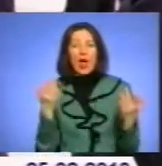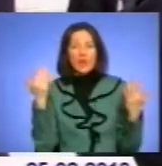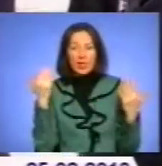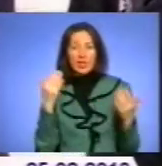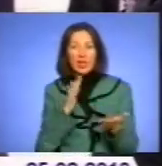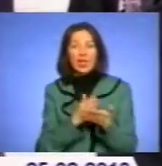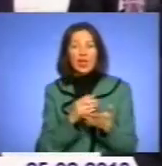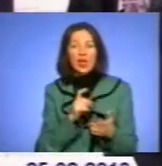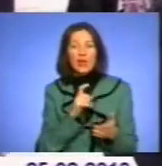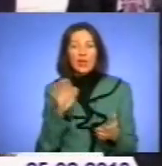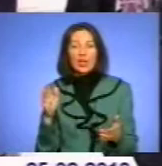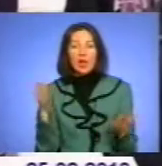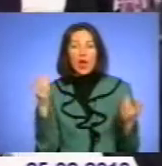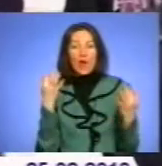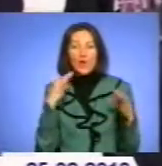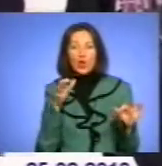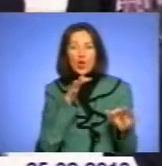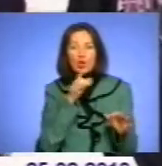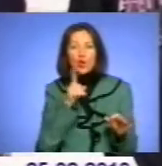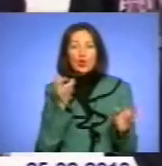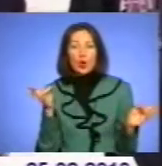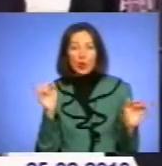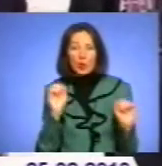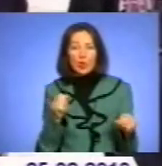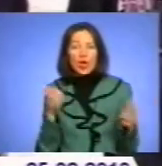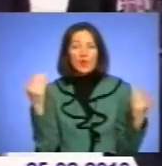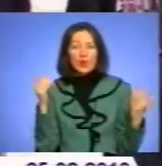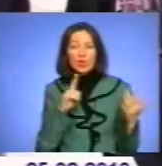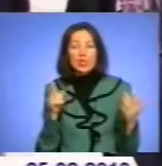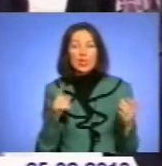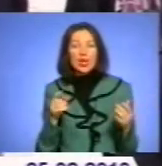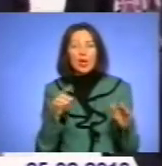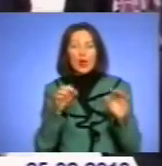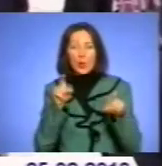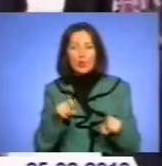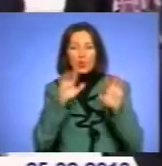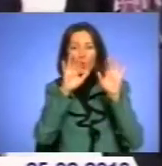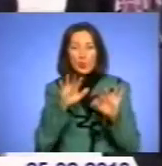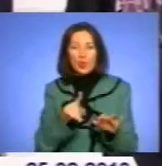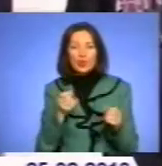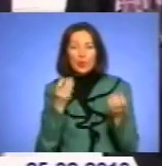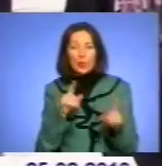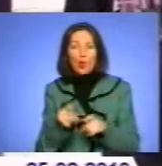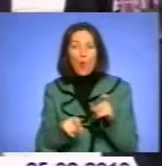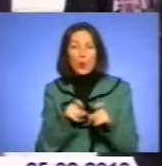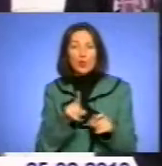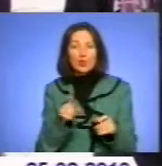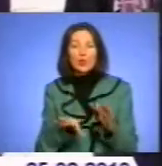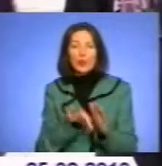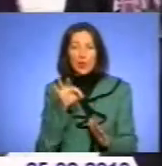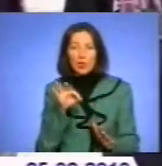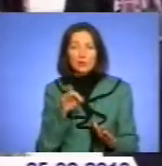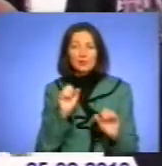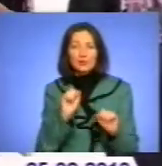часу відпочити або посидіти в соціальних мережах або побігати, чи часто ти вибираєш вправи?